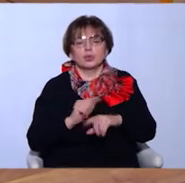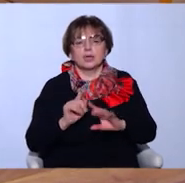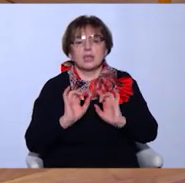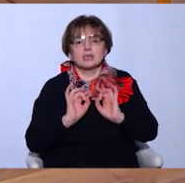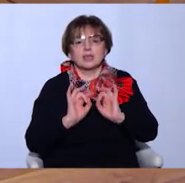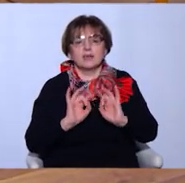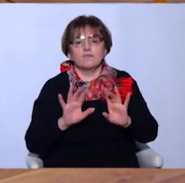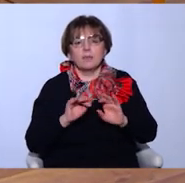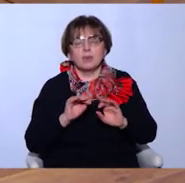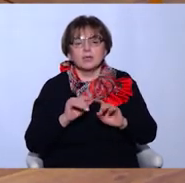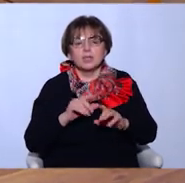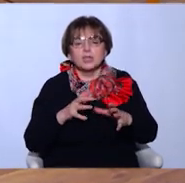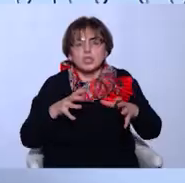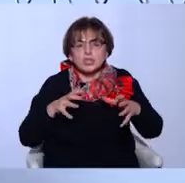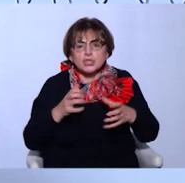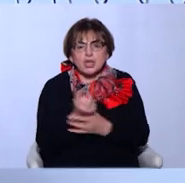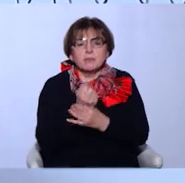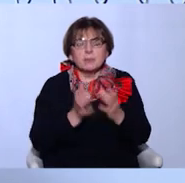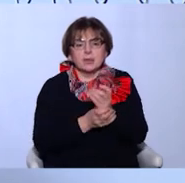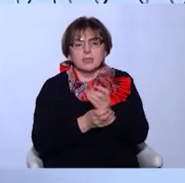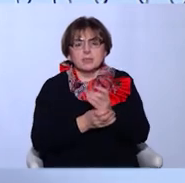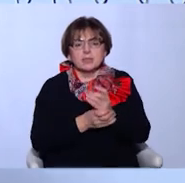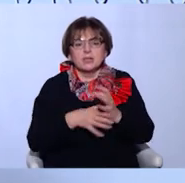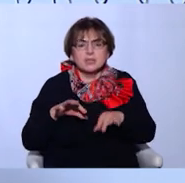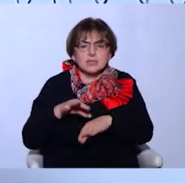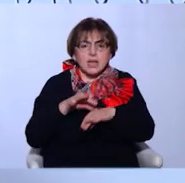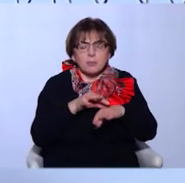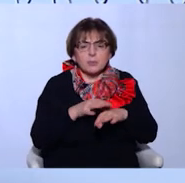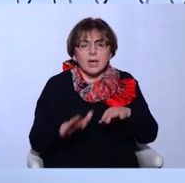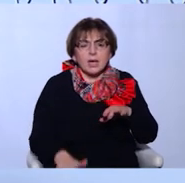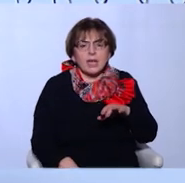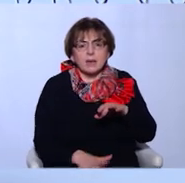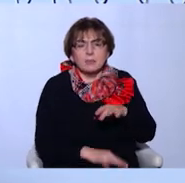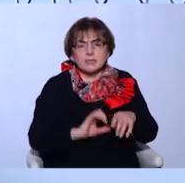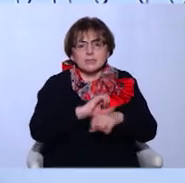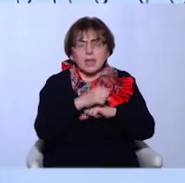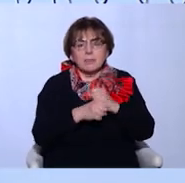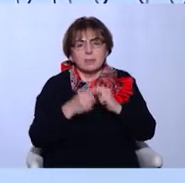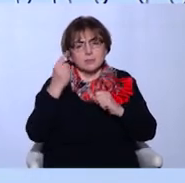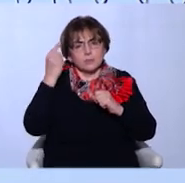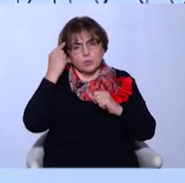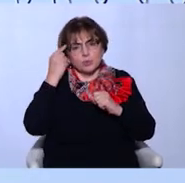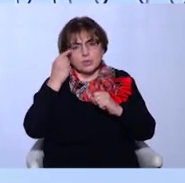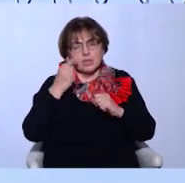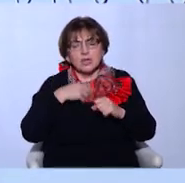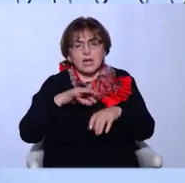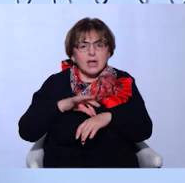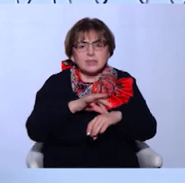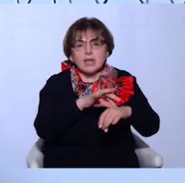ყვება შემიპყრეს წამომიყვანეს ხელფეხს დამადეს გენია